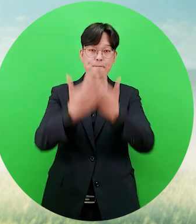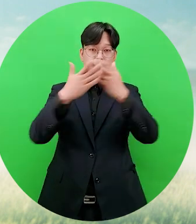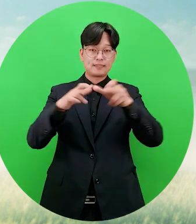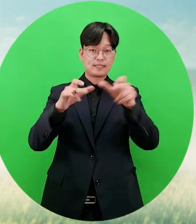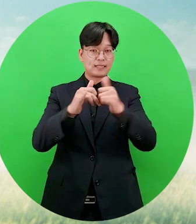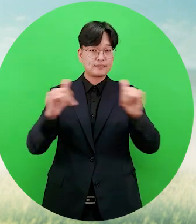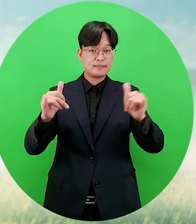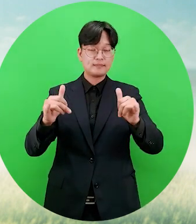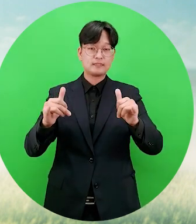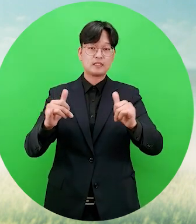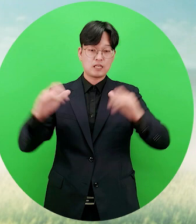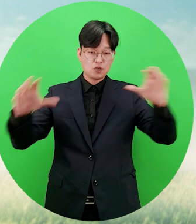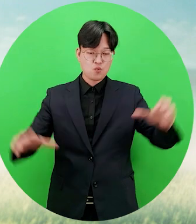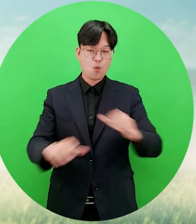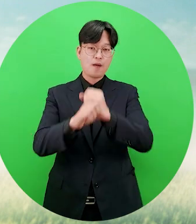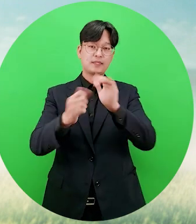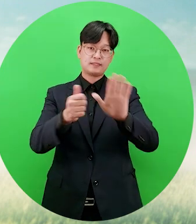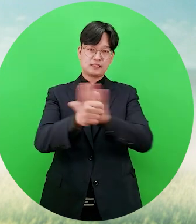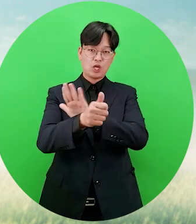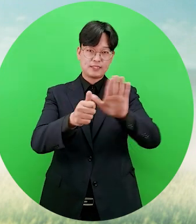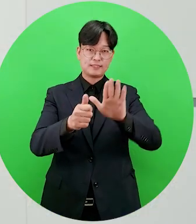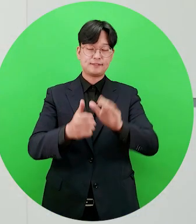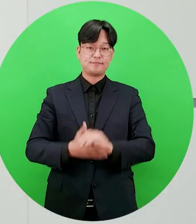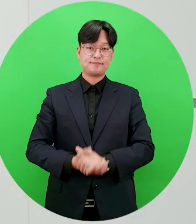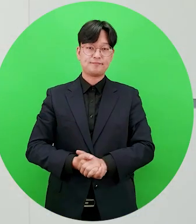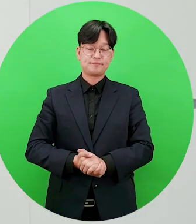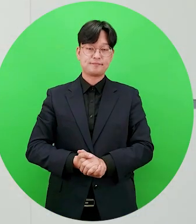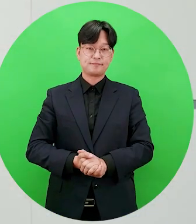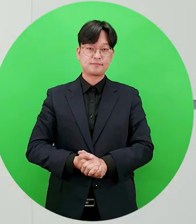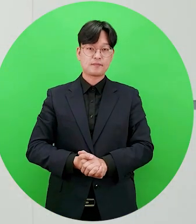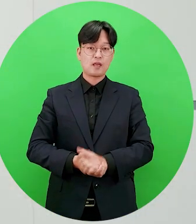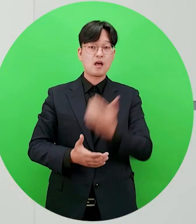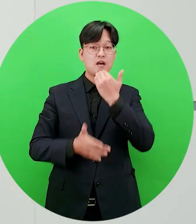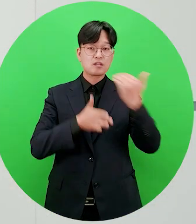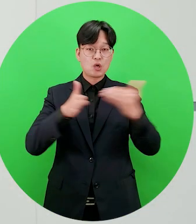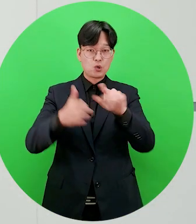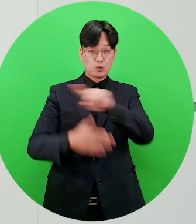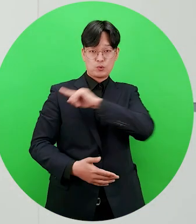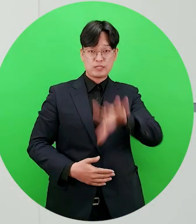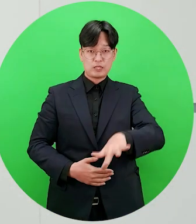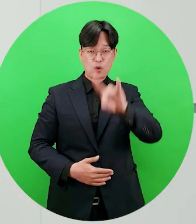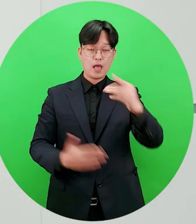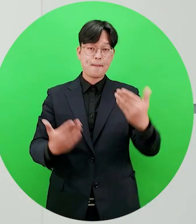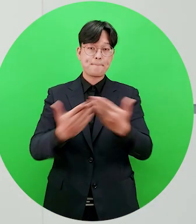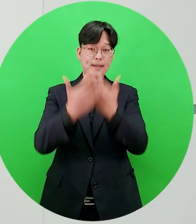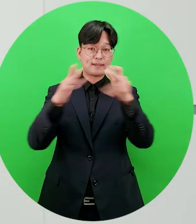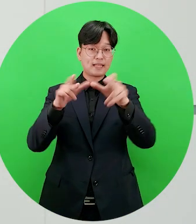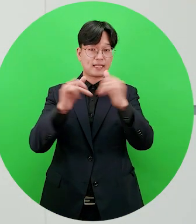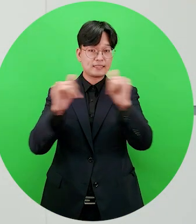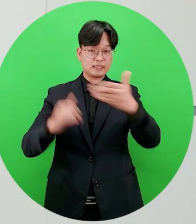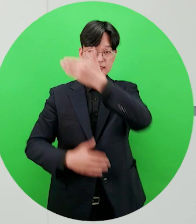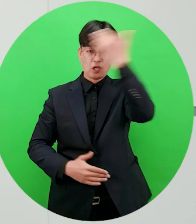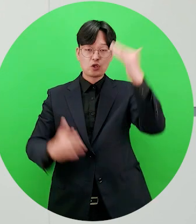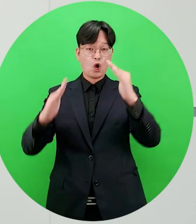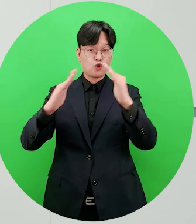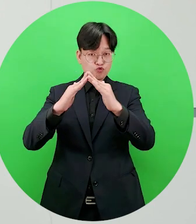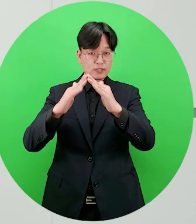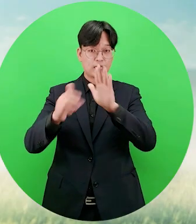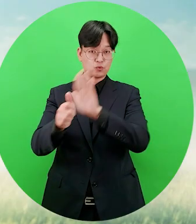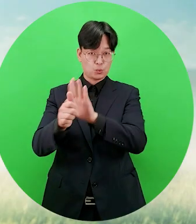발달장애인에 대한 종합적인 지원을 강화합니다. 경기도 최초로 발달장애인 청년주택을